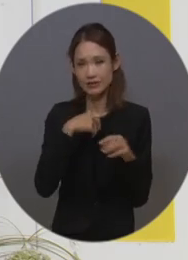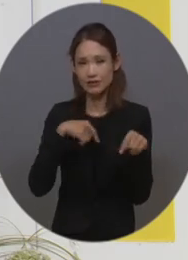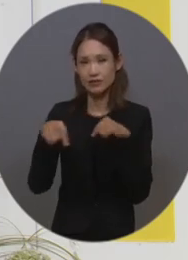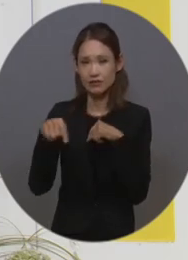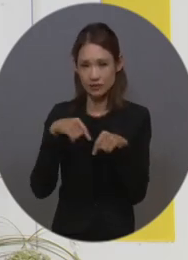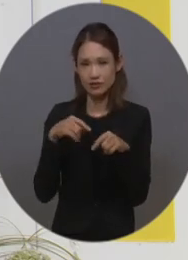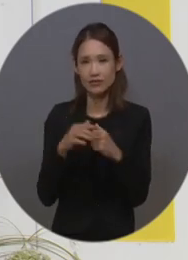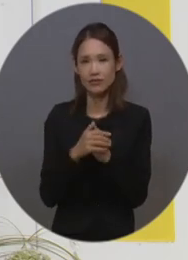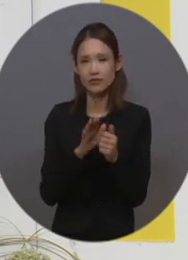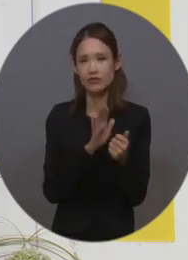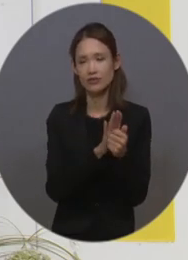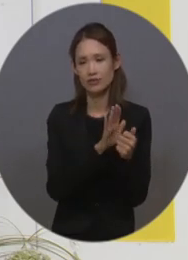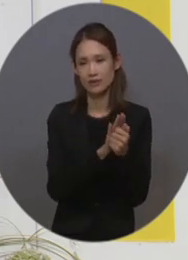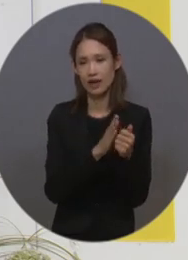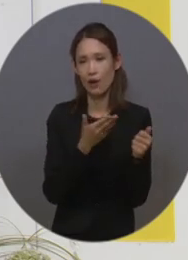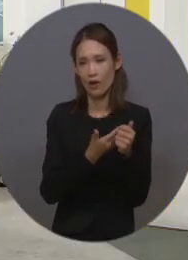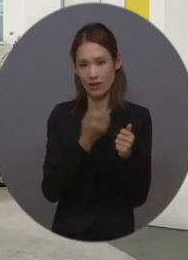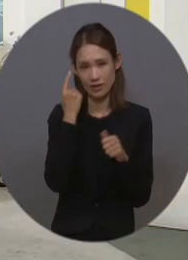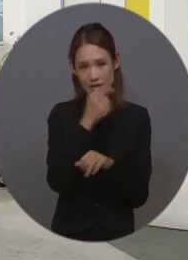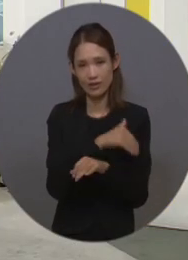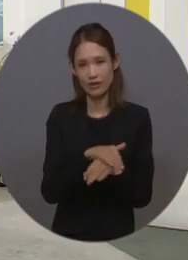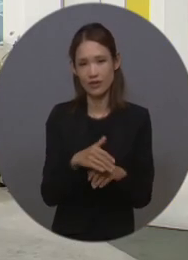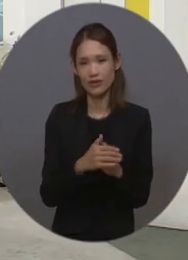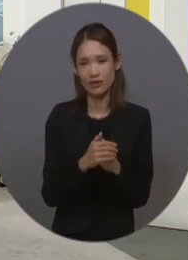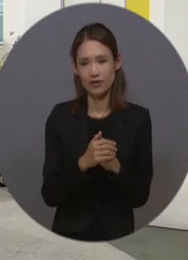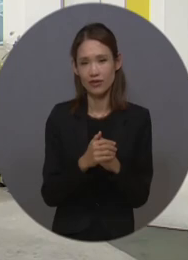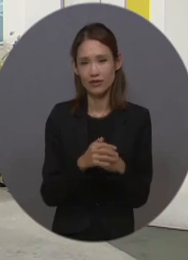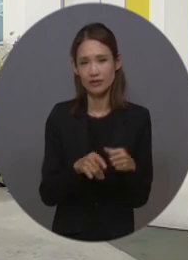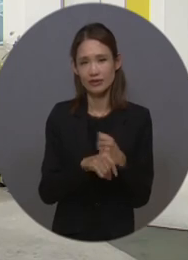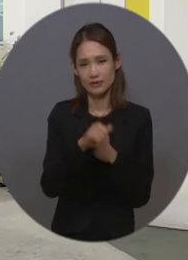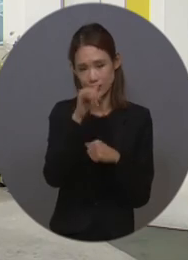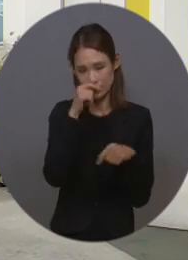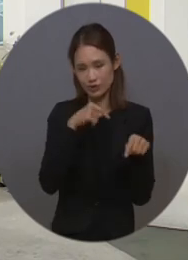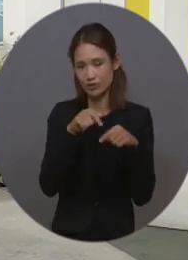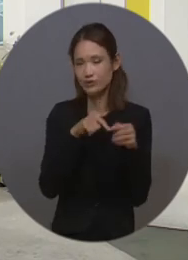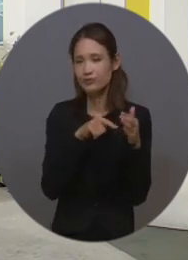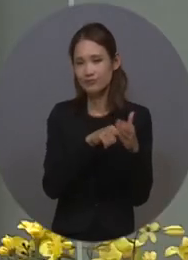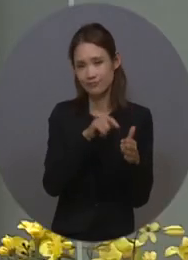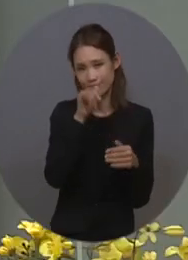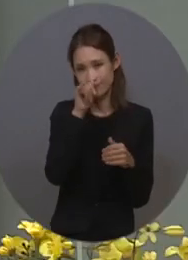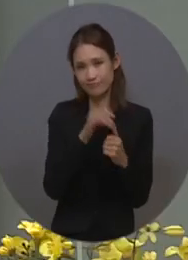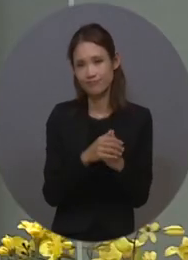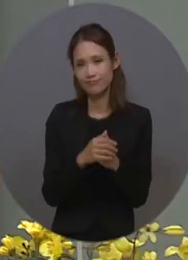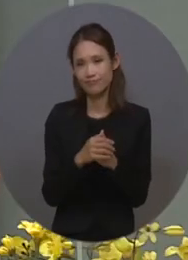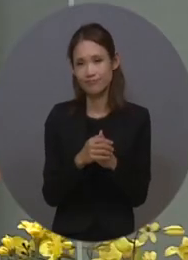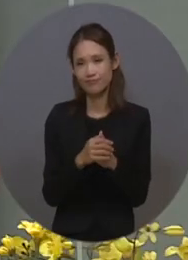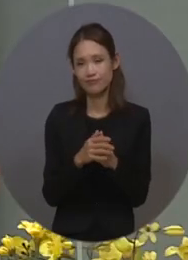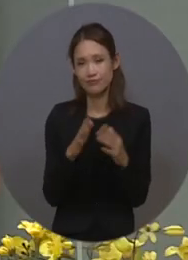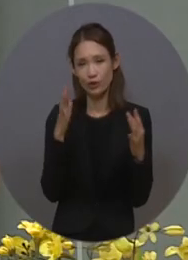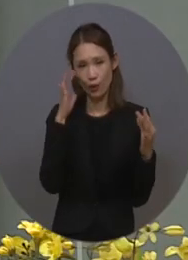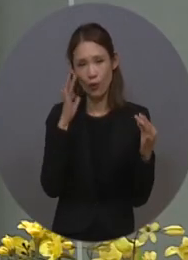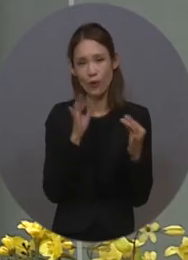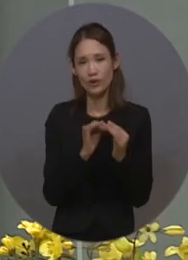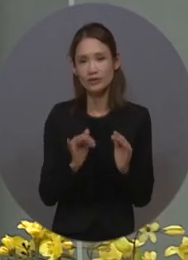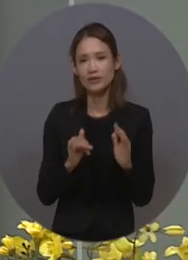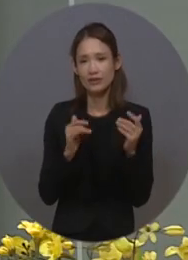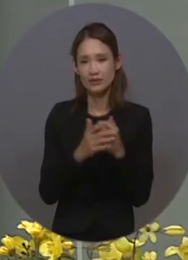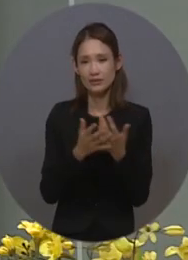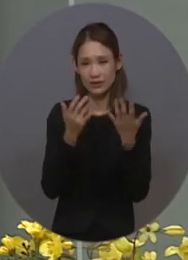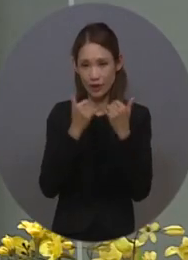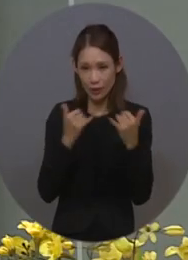정책 지원해야 된다고 생각합니다. 네. 의미 있는 정책을 추진하고 계시네요. 이 공감세상에서